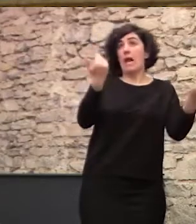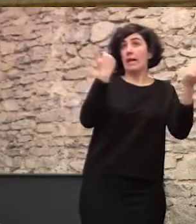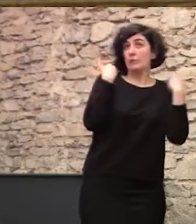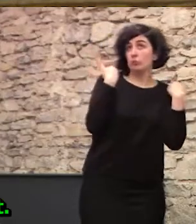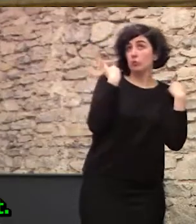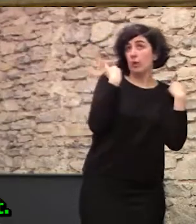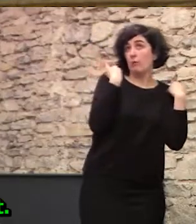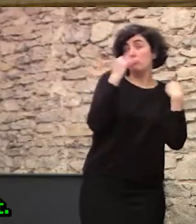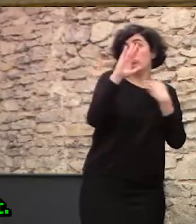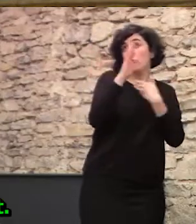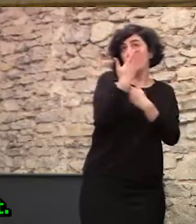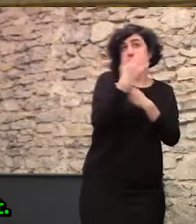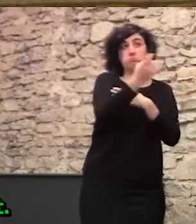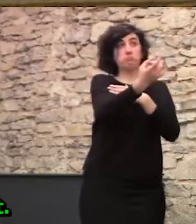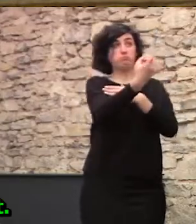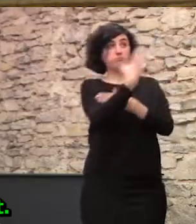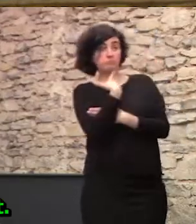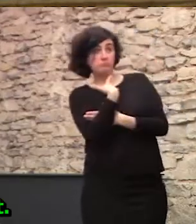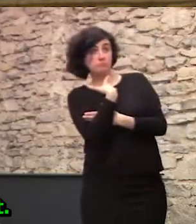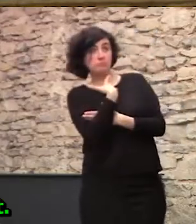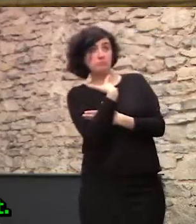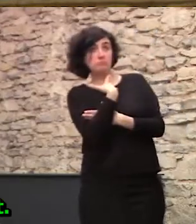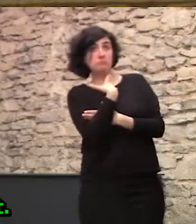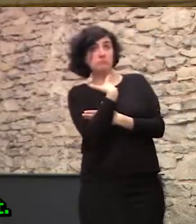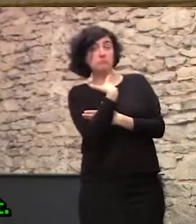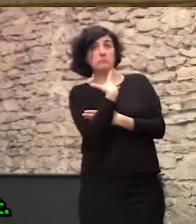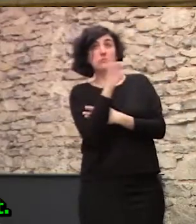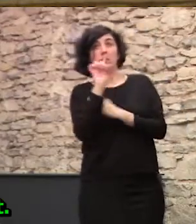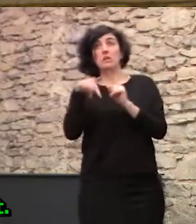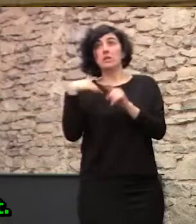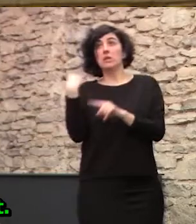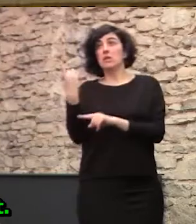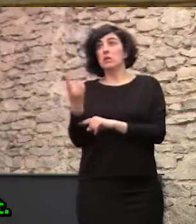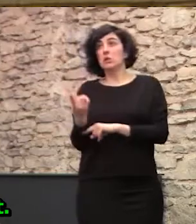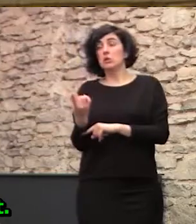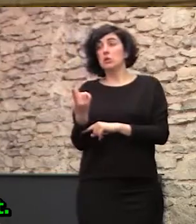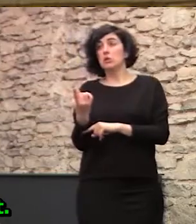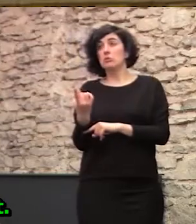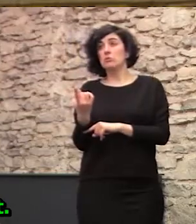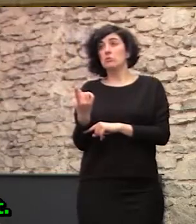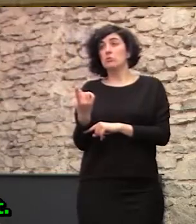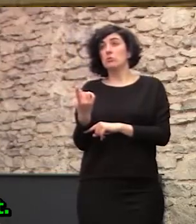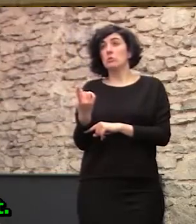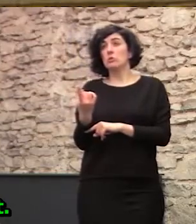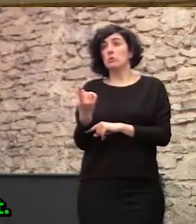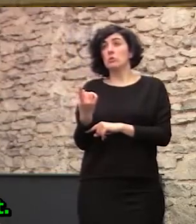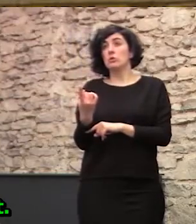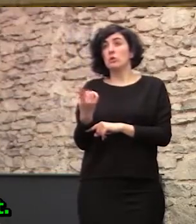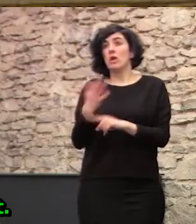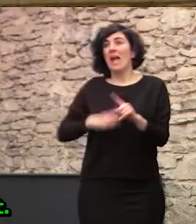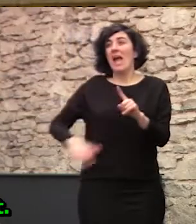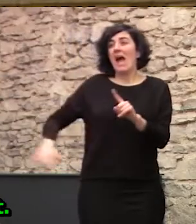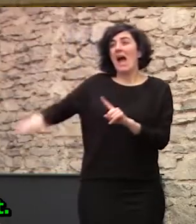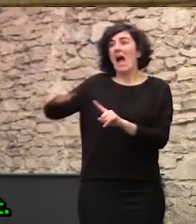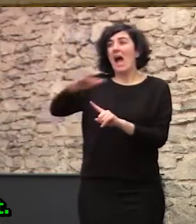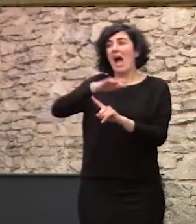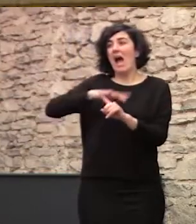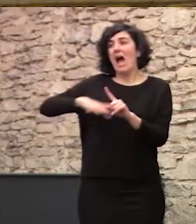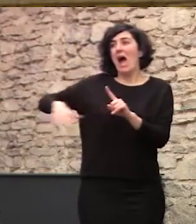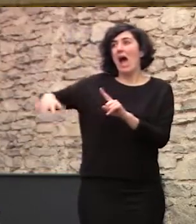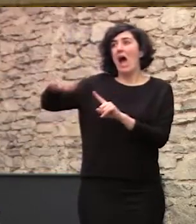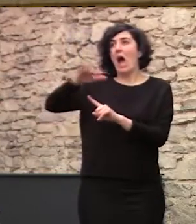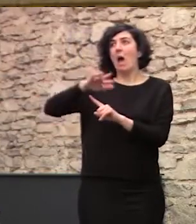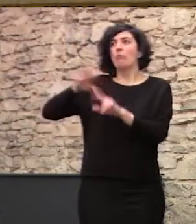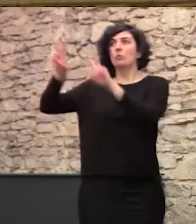izkit proposamenak, eta gero, ba saiat tokatzen pixkat inguruan da bienaren